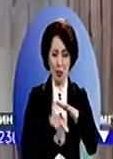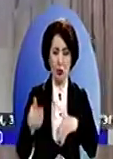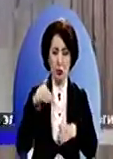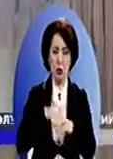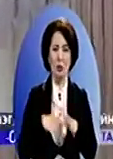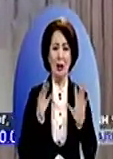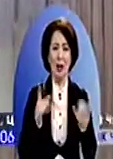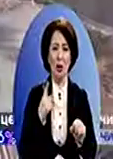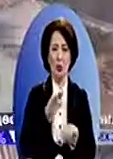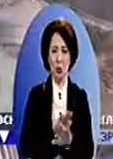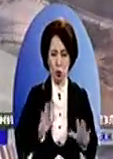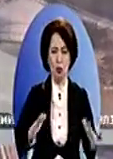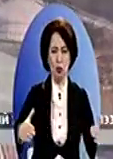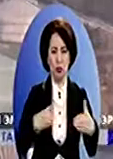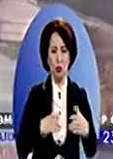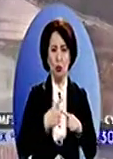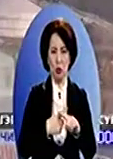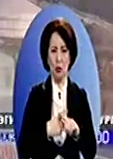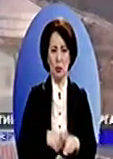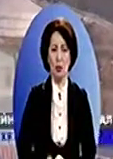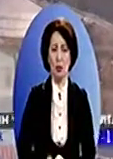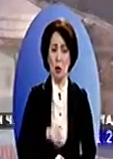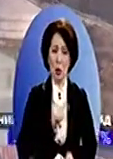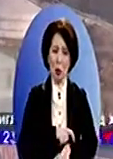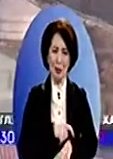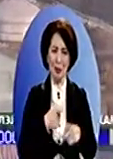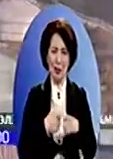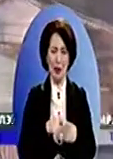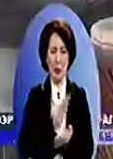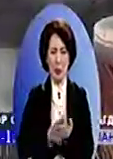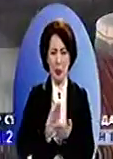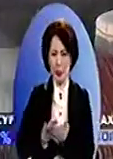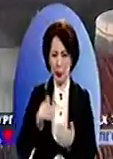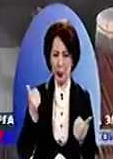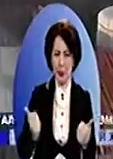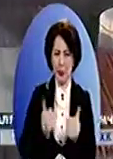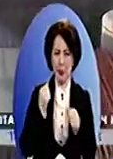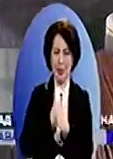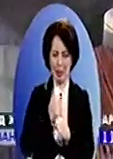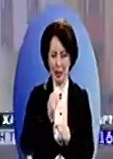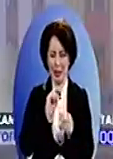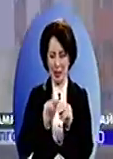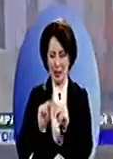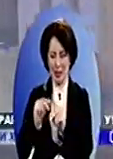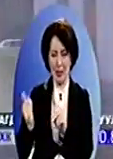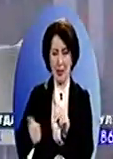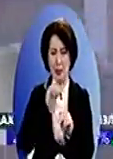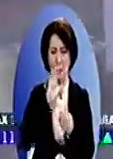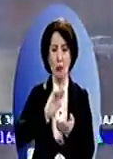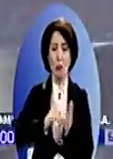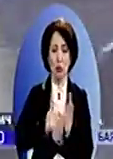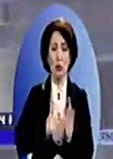хамрагддаг 11 хүүхэд байна. Иймээс тогтоосон хугацаанд ариутгал халдваргүйжүүлэлтийн ажлыг сайн хийхээр төлөвлөж байгаа гэлээ.